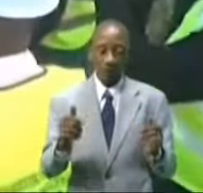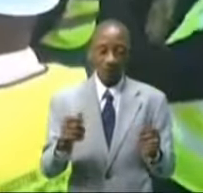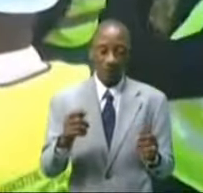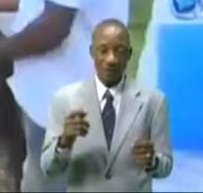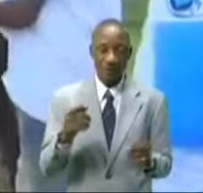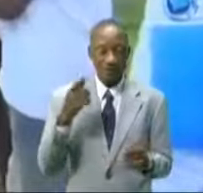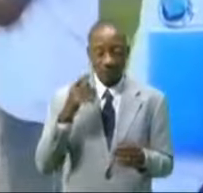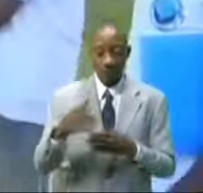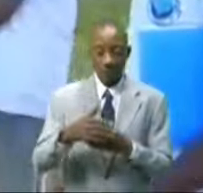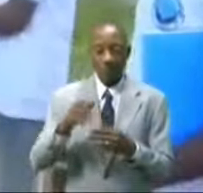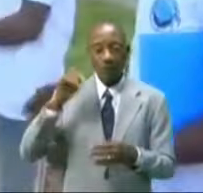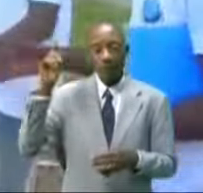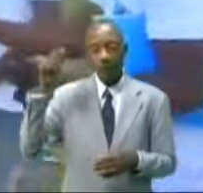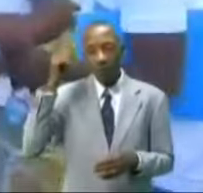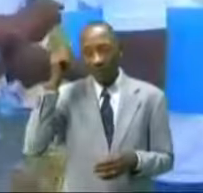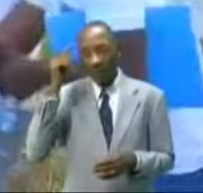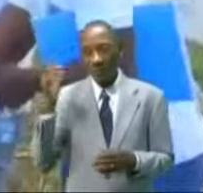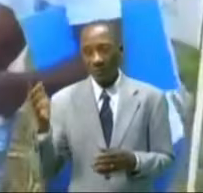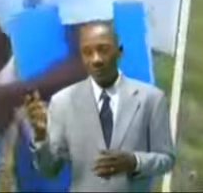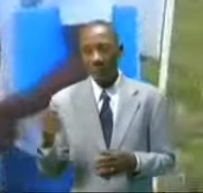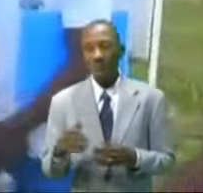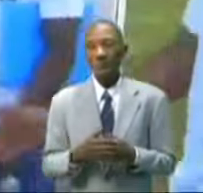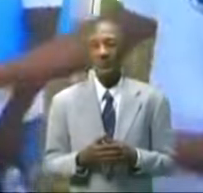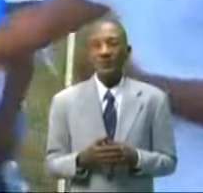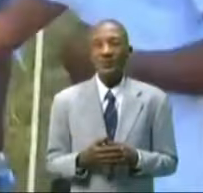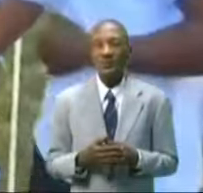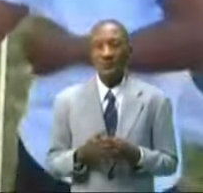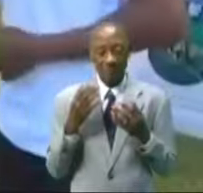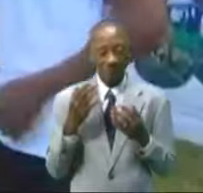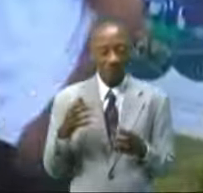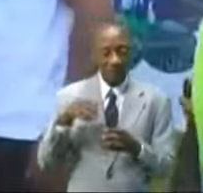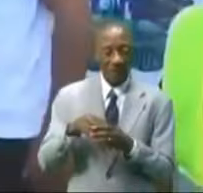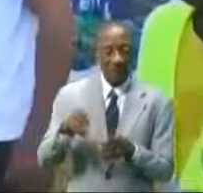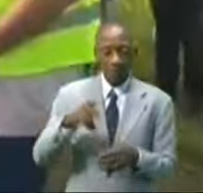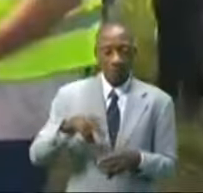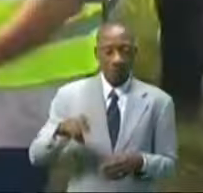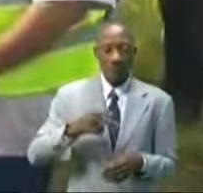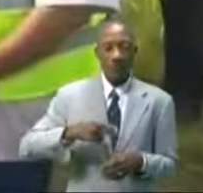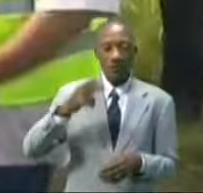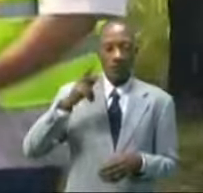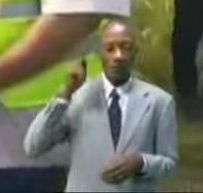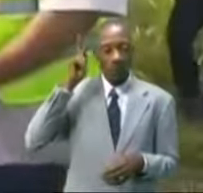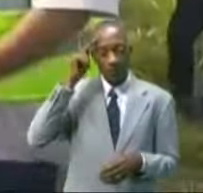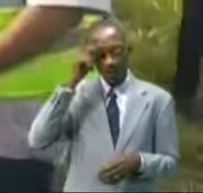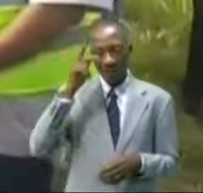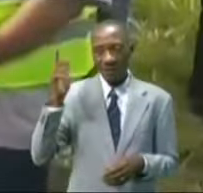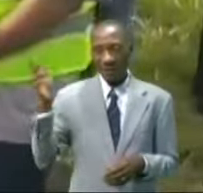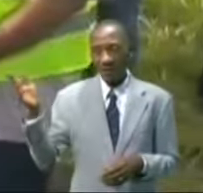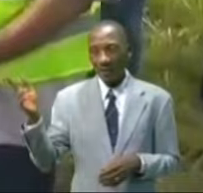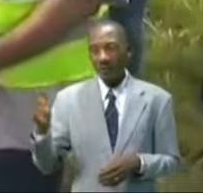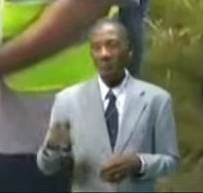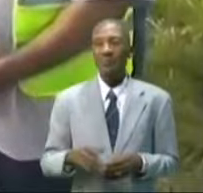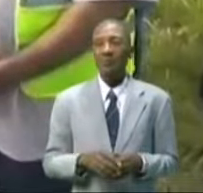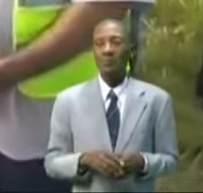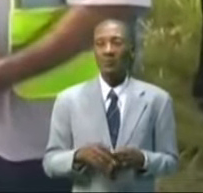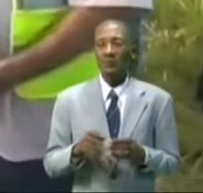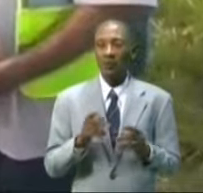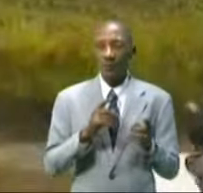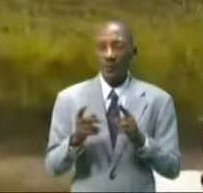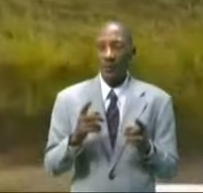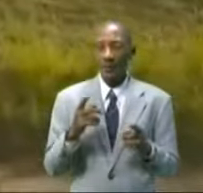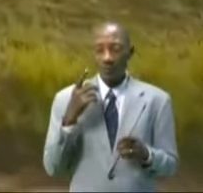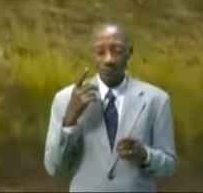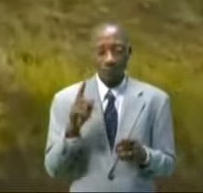directeur général du Fonds forestier national en a bien conscience. De son retour des États-Unis d'Amérique, Honoré Moulumba